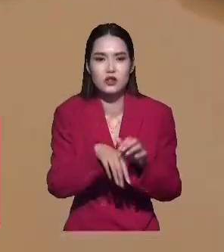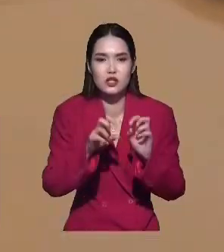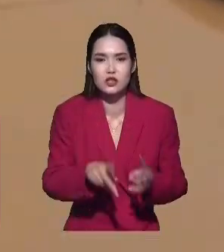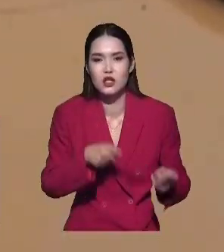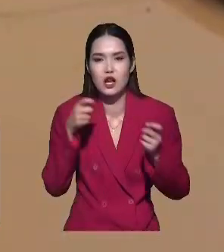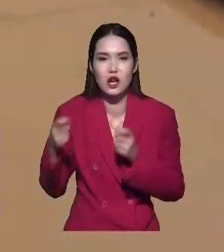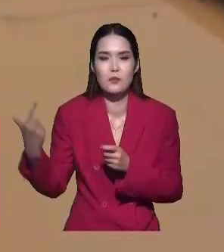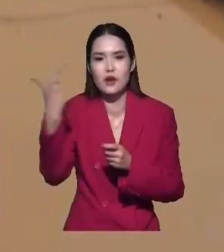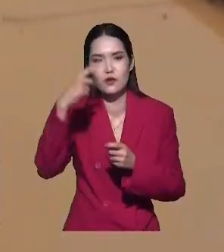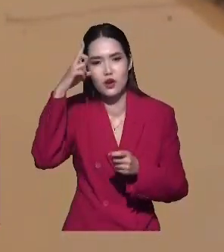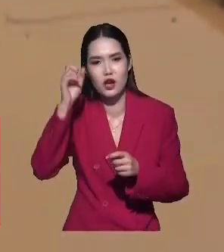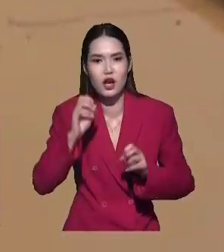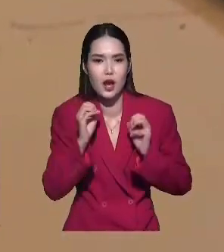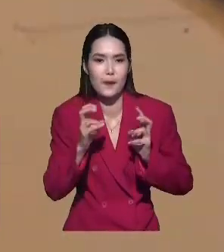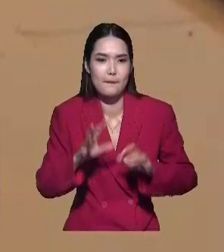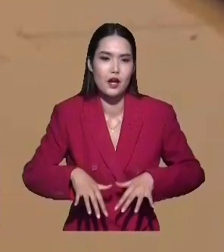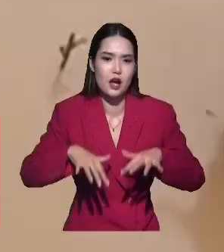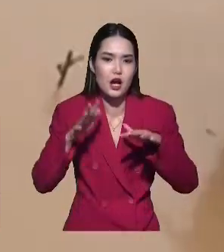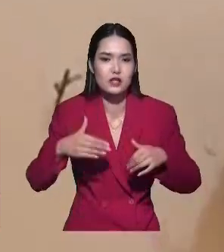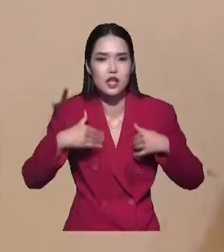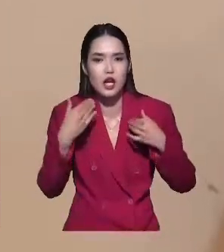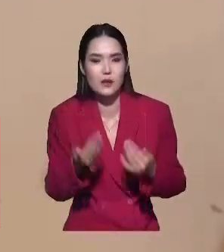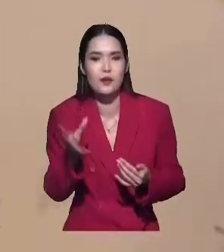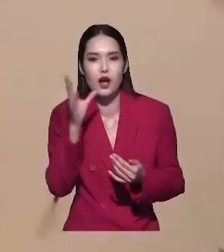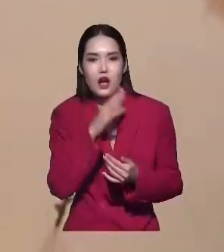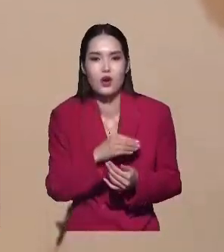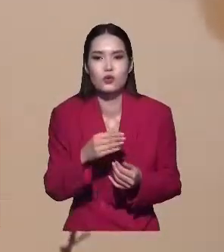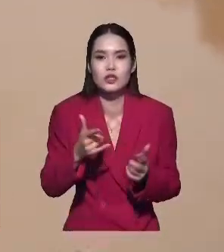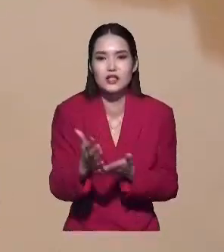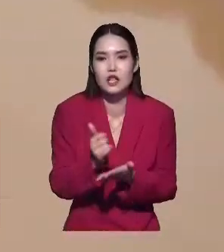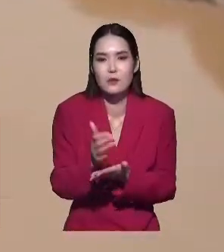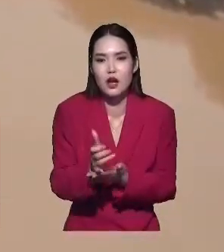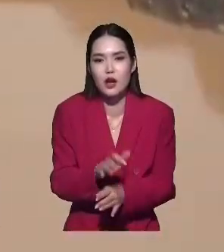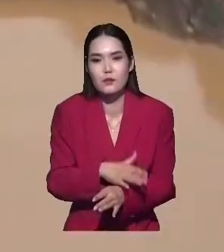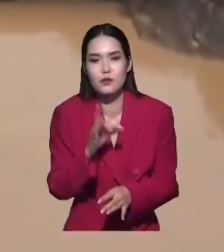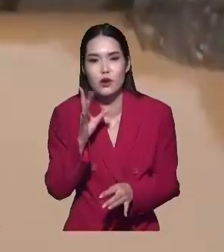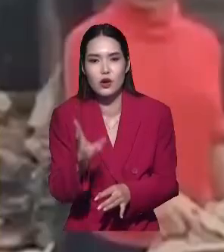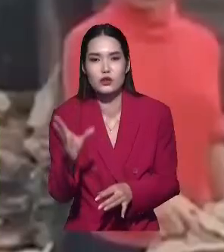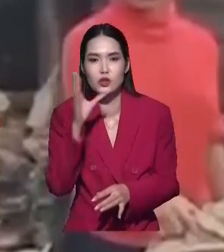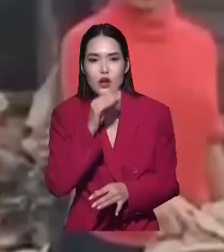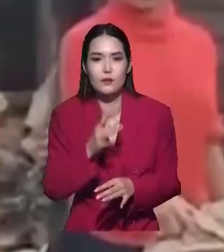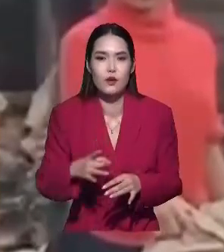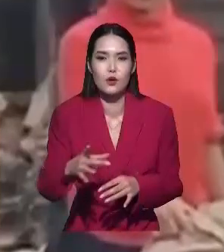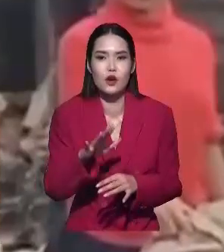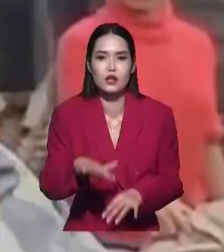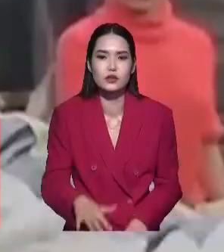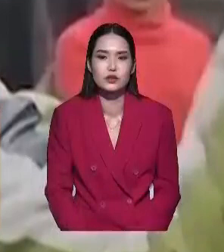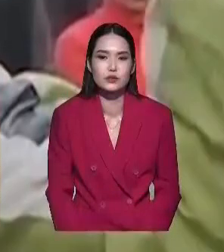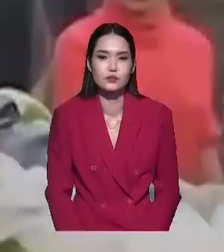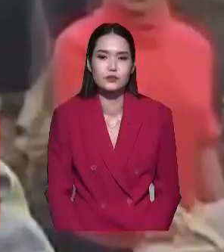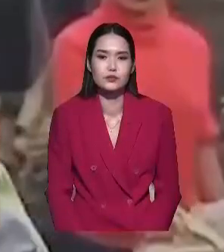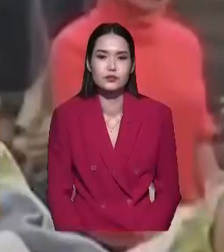об опасности наводнений и оползней. Предлагается, что циклон распространится вдоль восточного побережья острова.